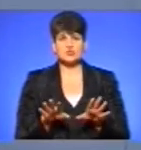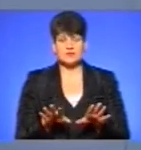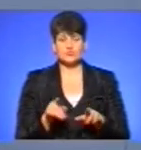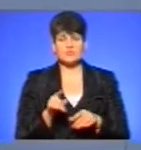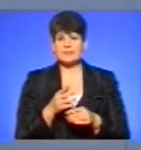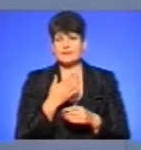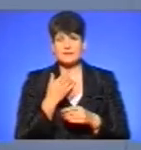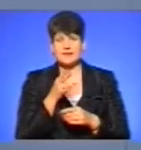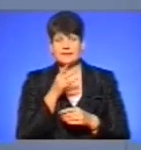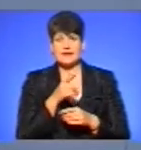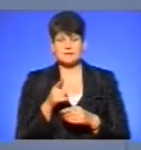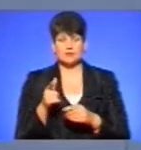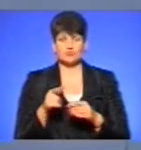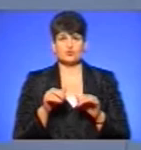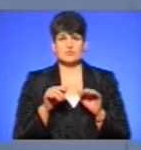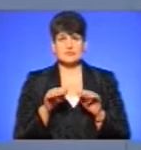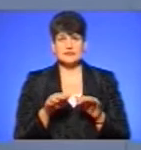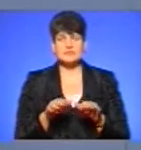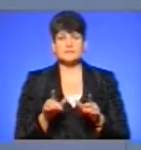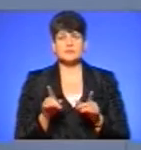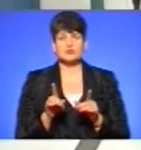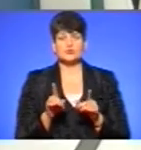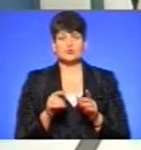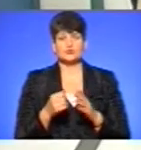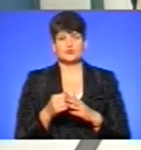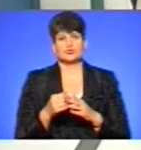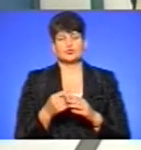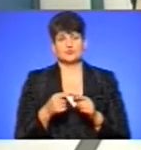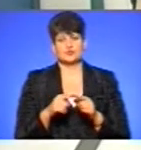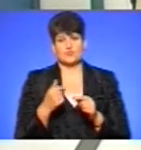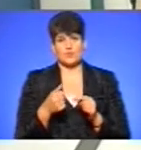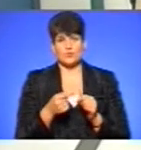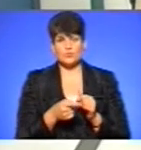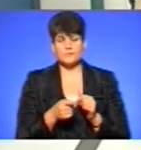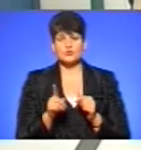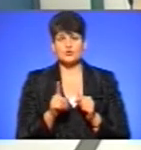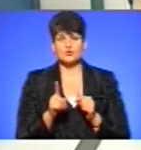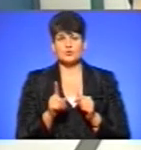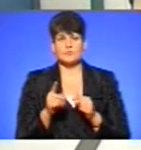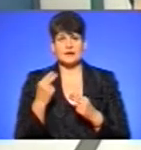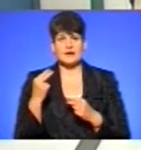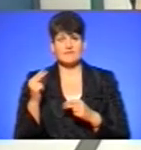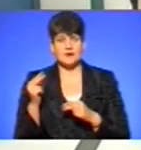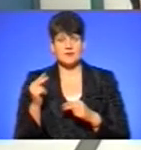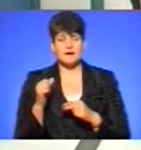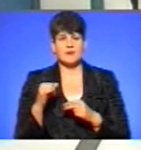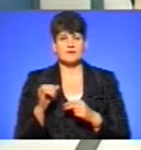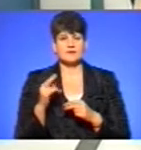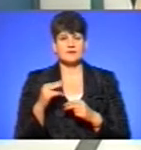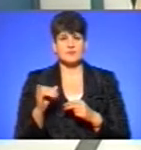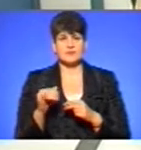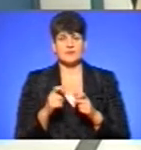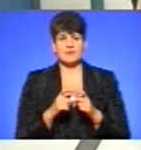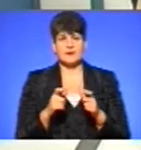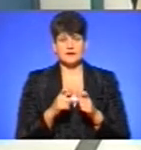дії книжечки паспорта зразка 1994 року. Щодо переваг ID-картки, зараз вже, якщо